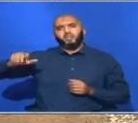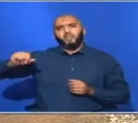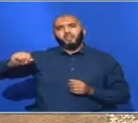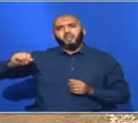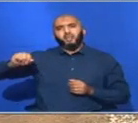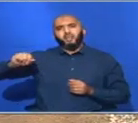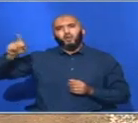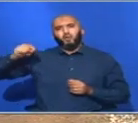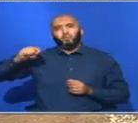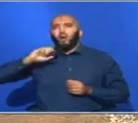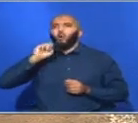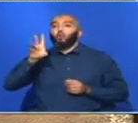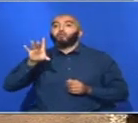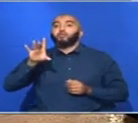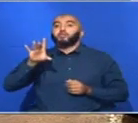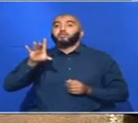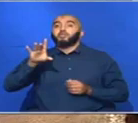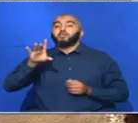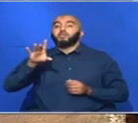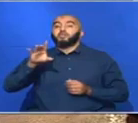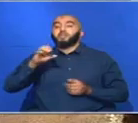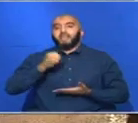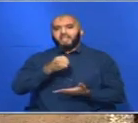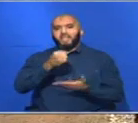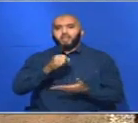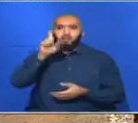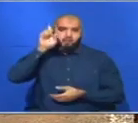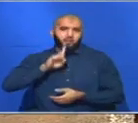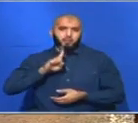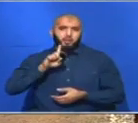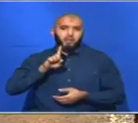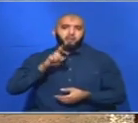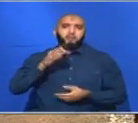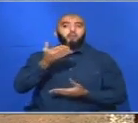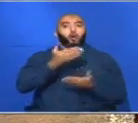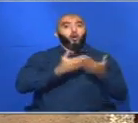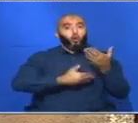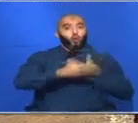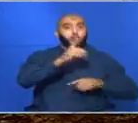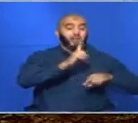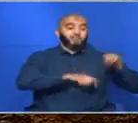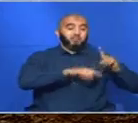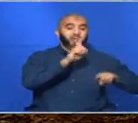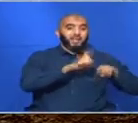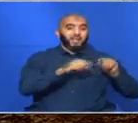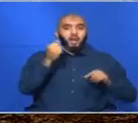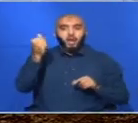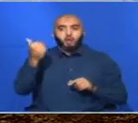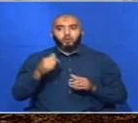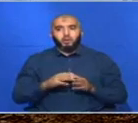للنساء عن الارض بقيمه معينه فهل يجوز ذلك هذا امر الله اعرفه